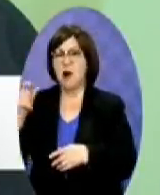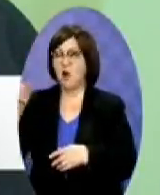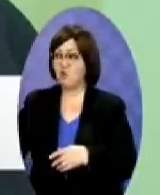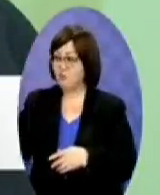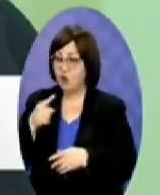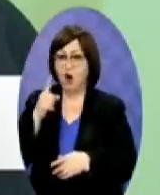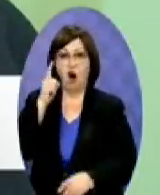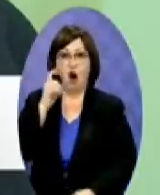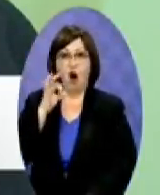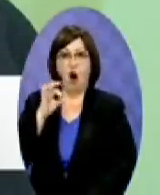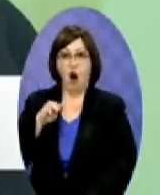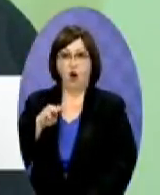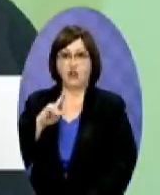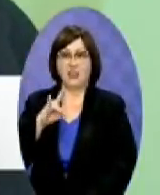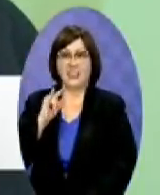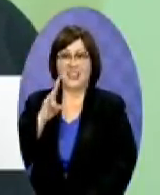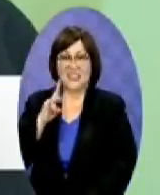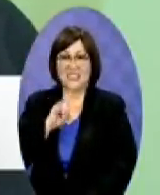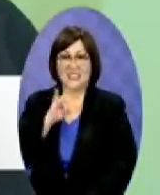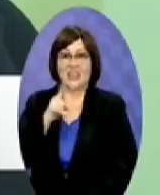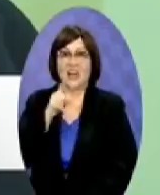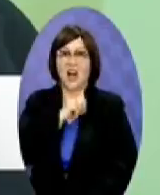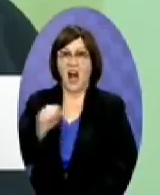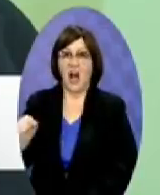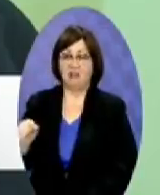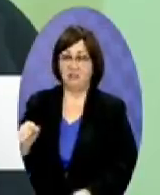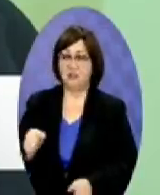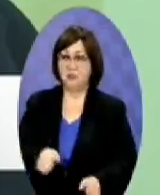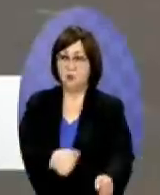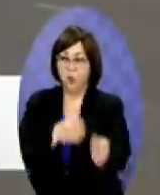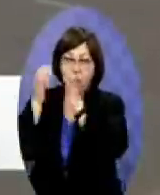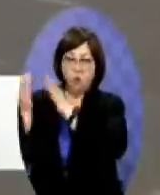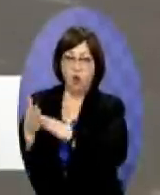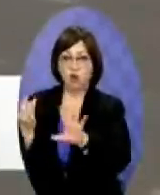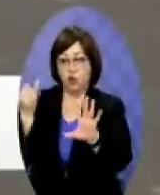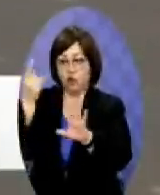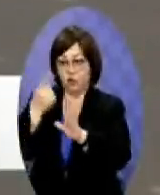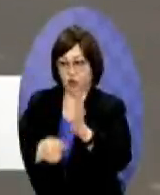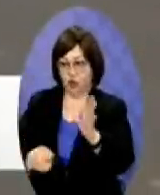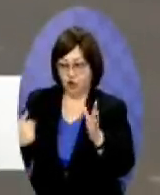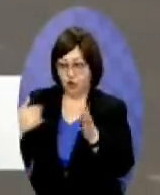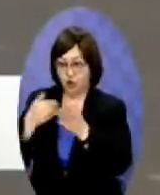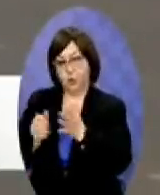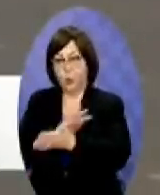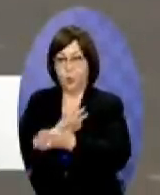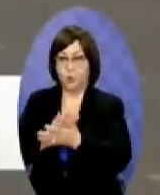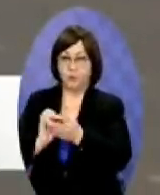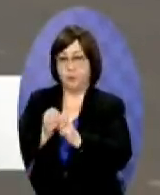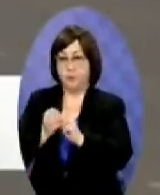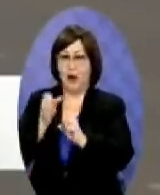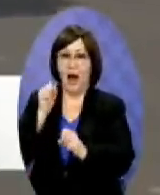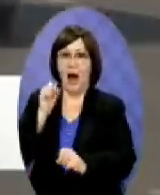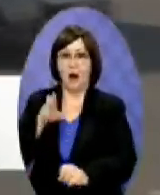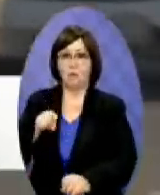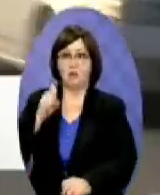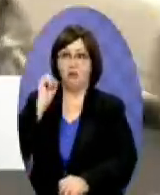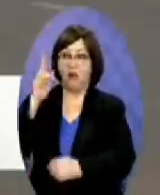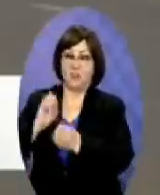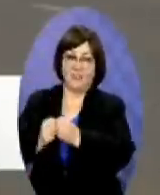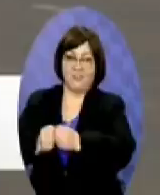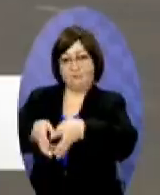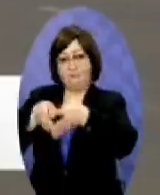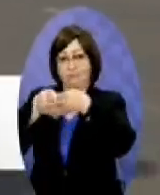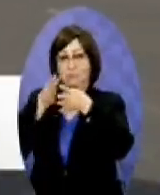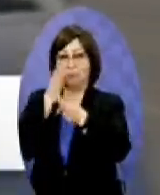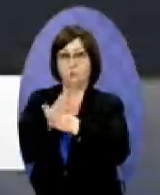А блокийг бол ашиглалтанд оруулах гэж одоо зорилт тавьж ажиллаж байгаа. Улсын хурлаас 2013 онд батлсан ерөнхий төлөвлөгөөний дагуу